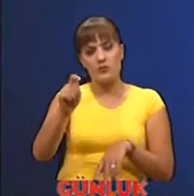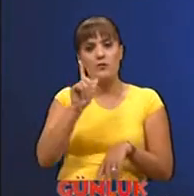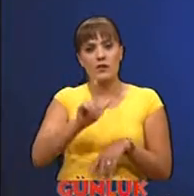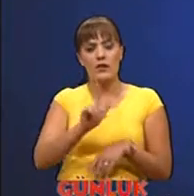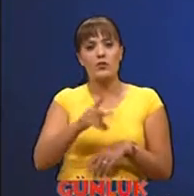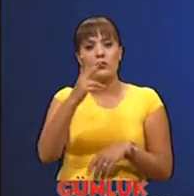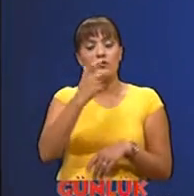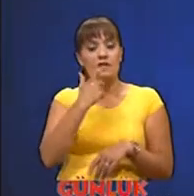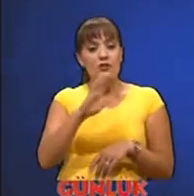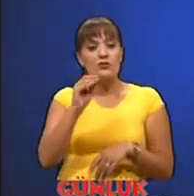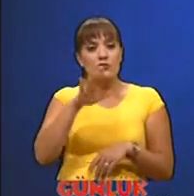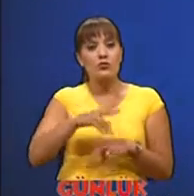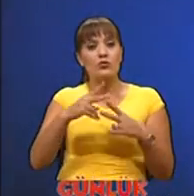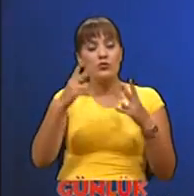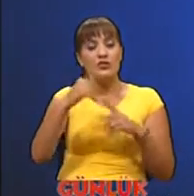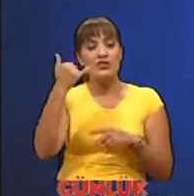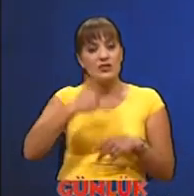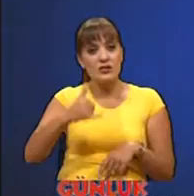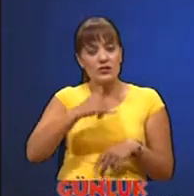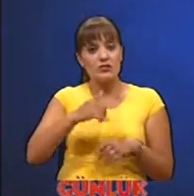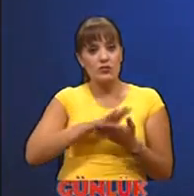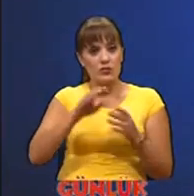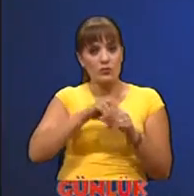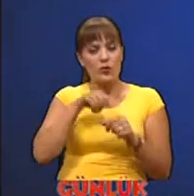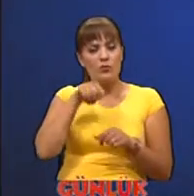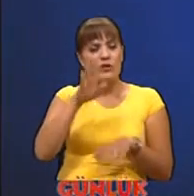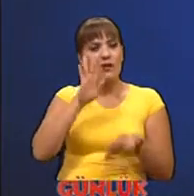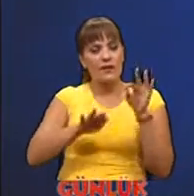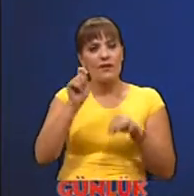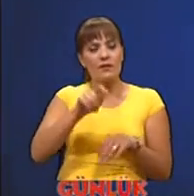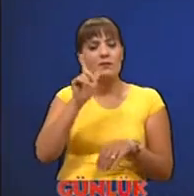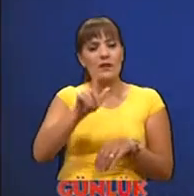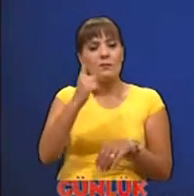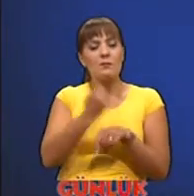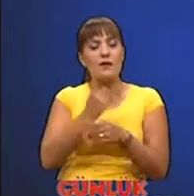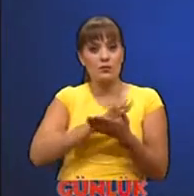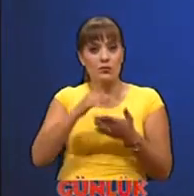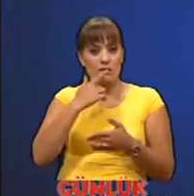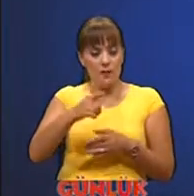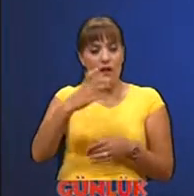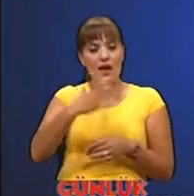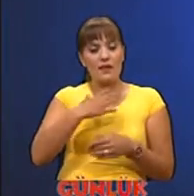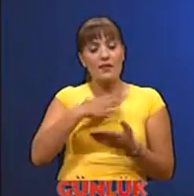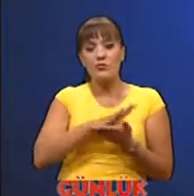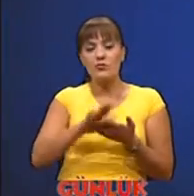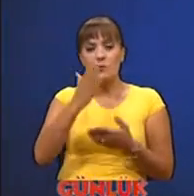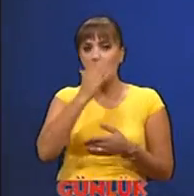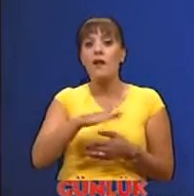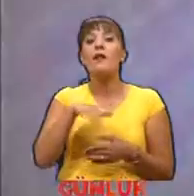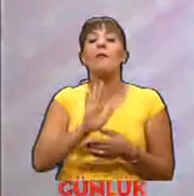başvurması gerekir. 3 yaşındaki çocuğun gündüz çiş kaçırması durumundaysa bu tedavi edilmesi gereken bir durumdur ve kendi kendine